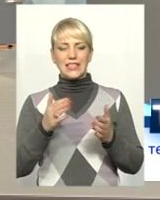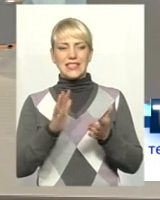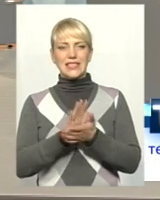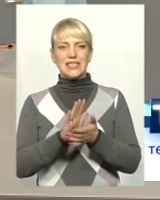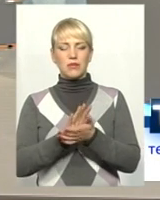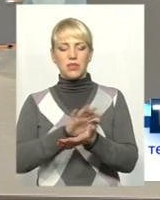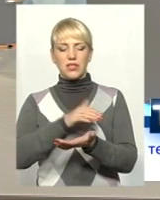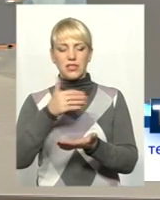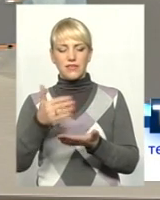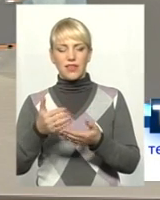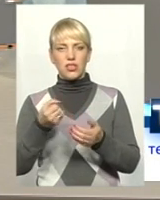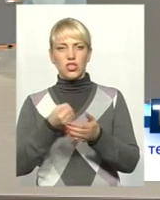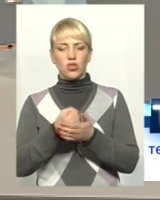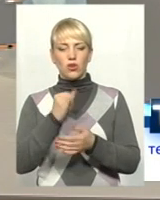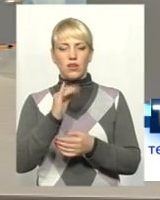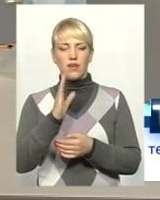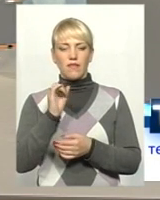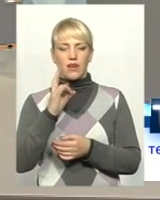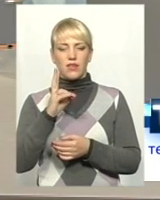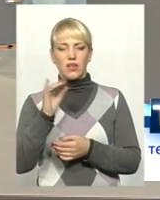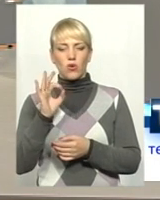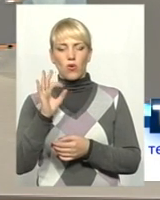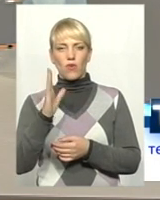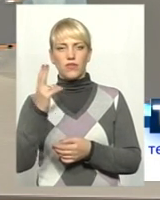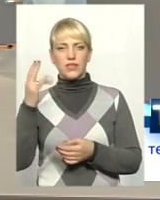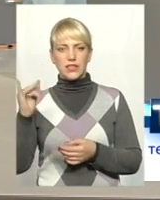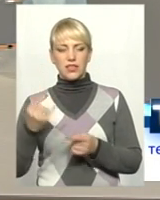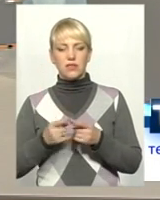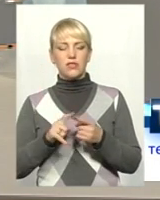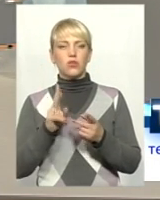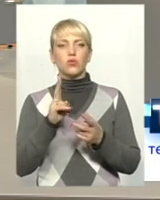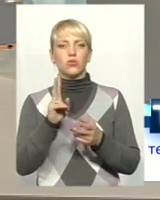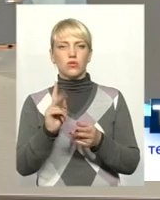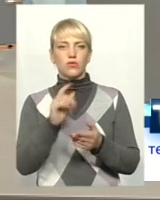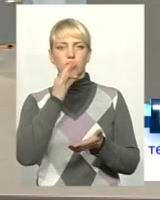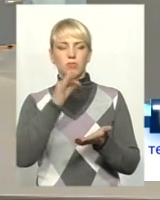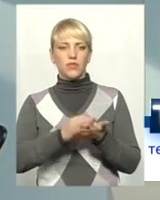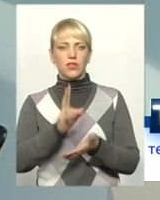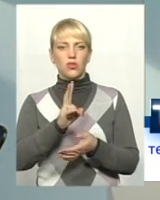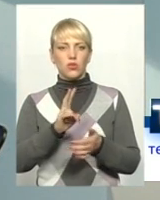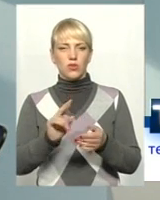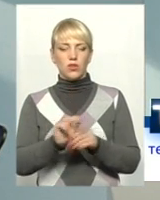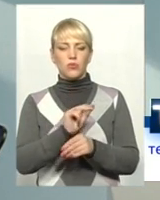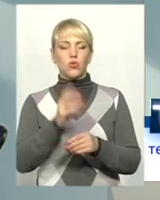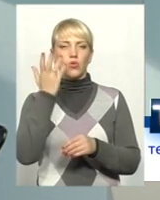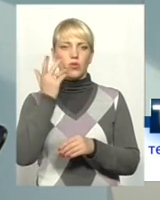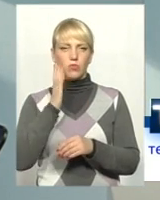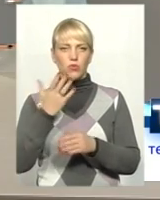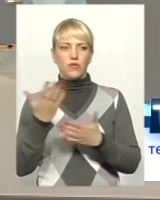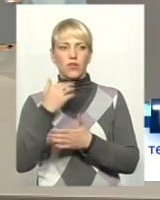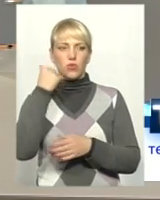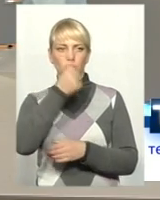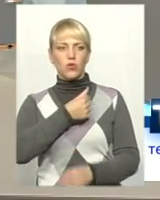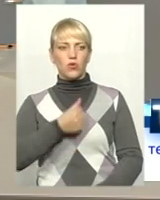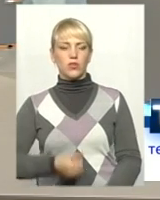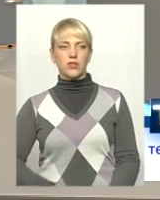Іванковець. Він до кого належить? До міської чи до обласної? Його коли будуть ремонтувати? В якому році?